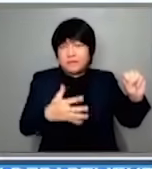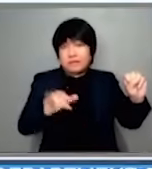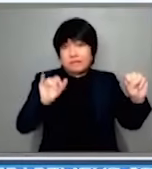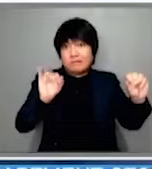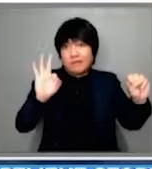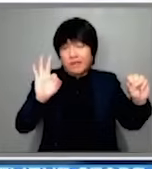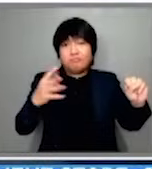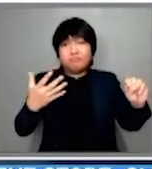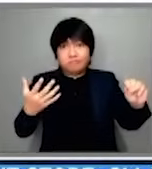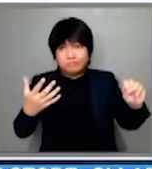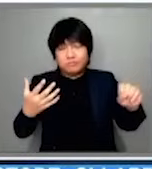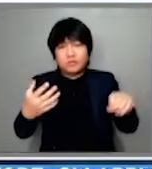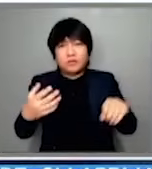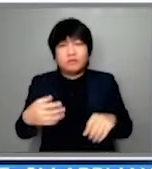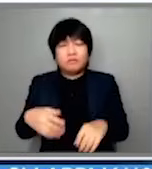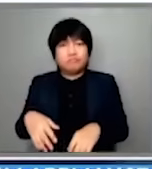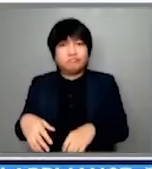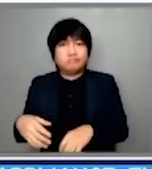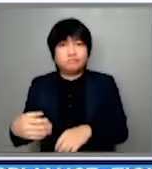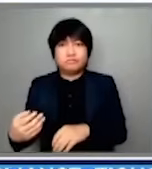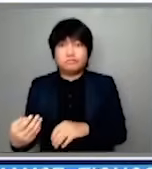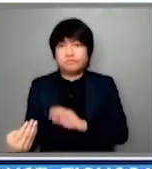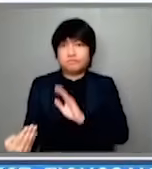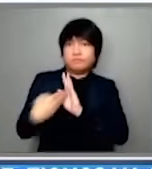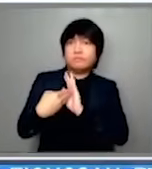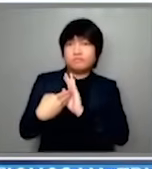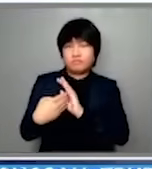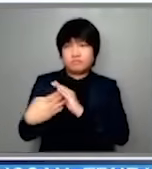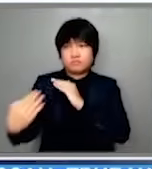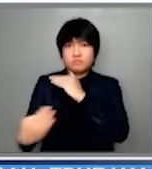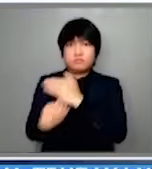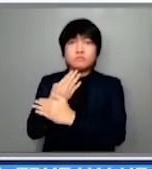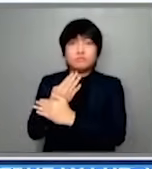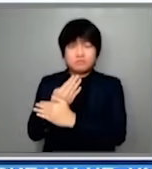raw maituturing na armadong pag-atake ang water cannon.